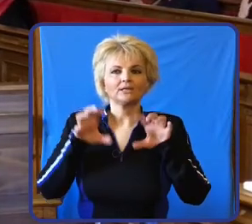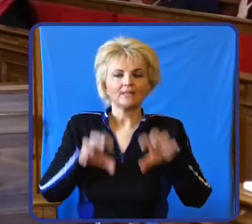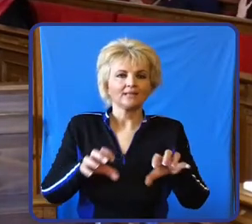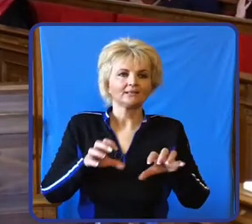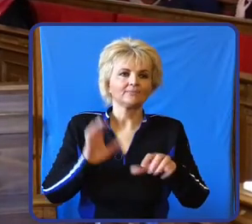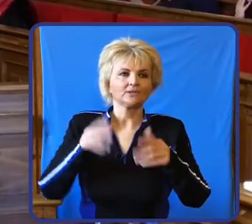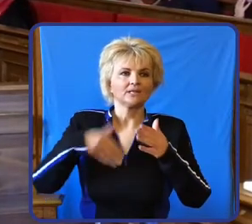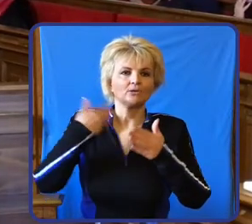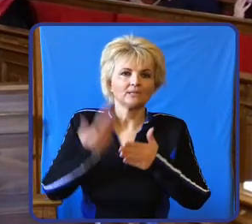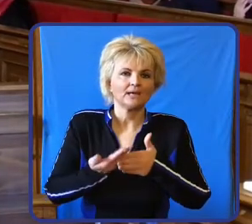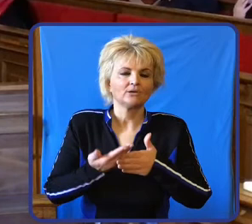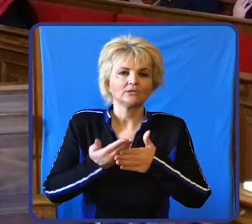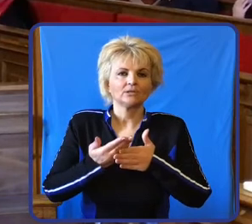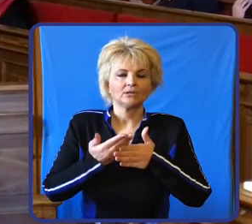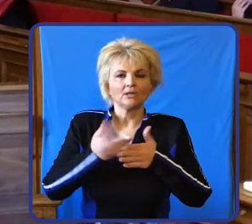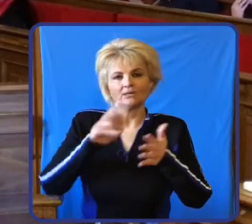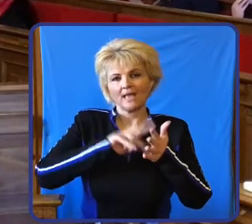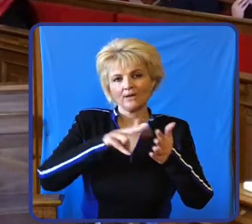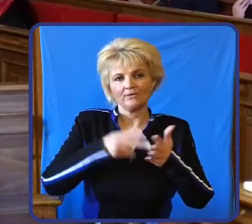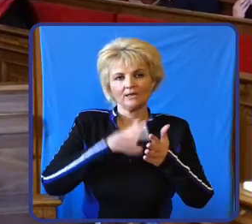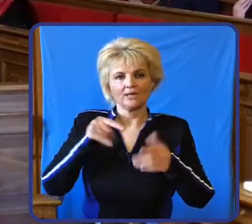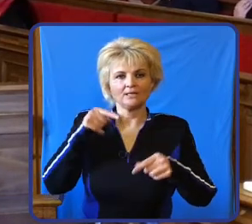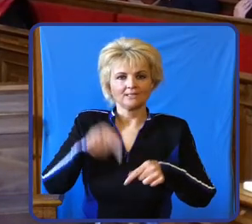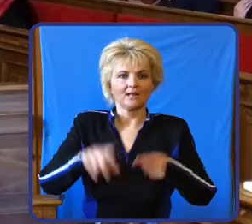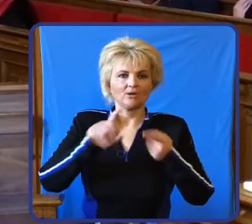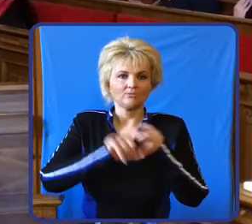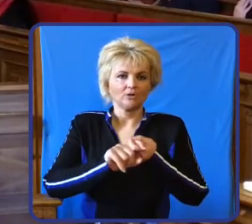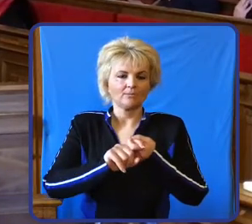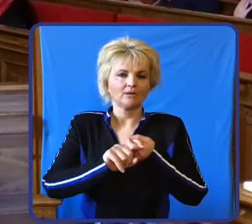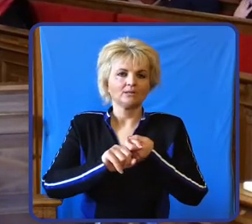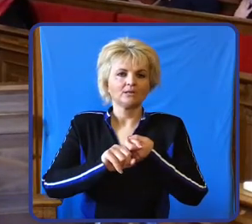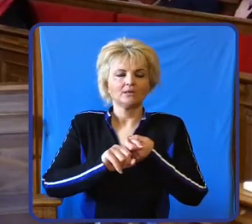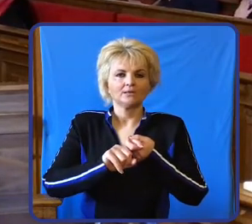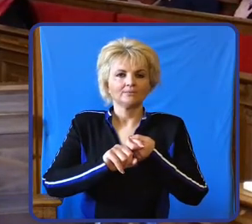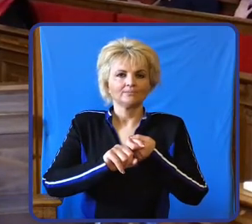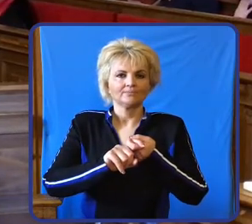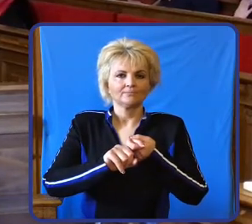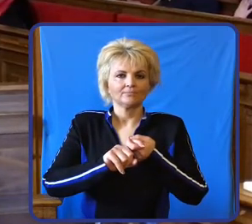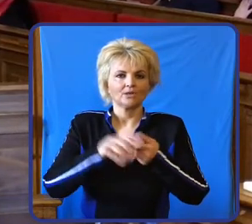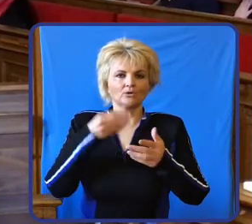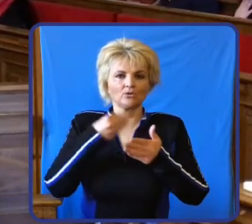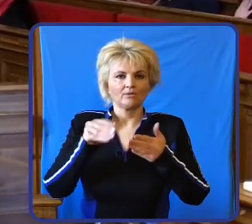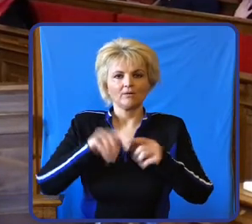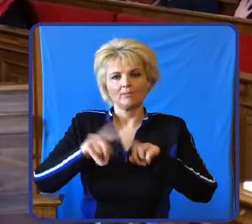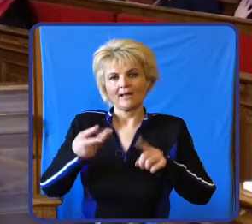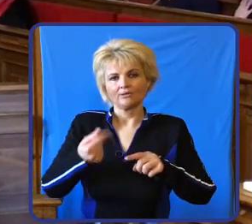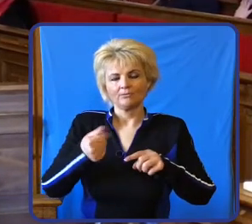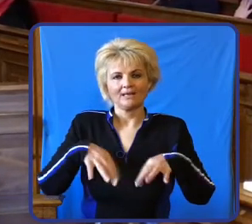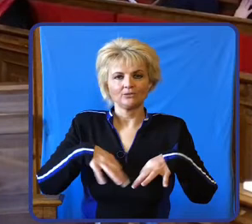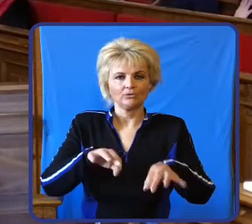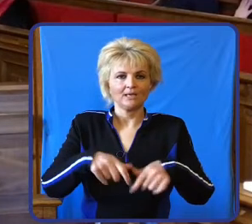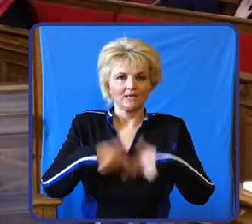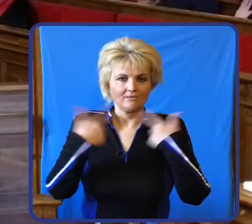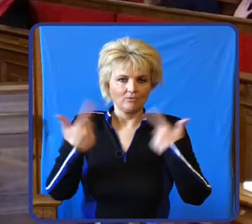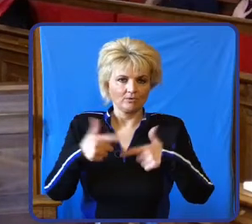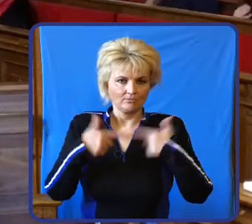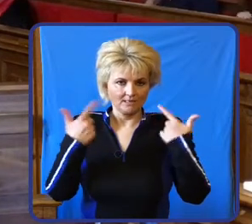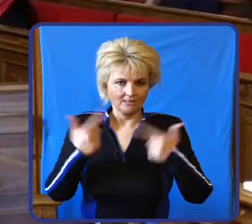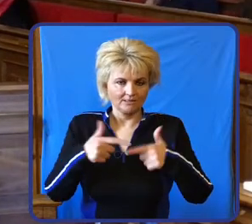az előterjesztett előirányzatok, illetve ezzel összefüggésben a költségvetés más pénzügyi információnak